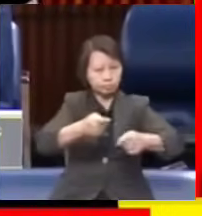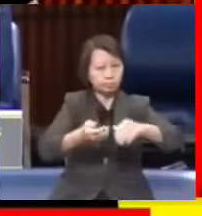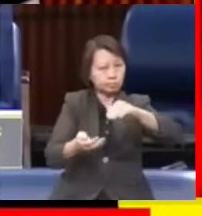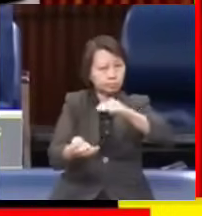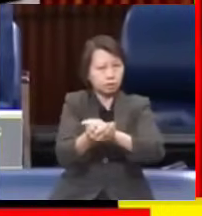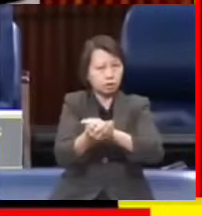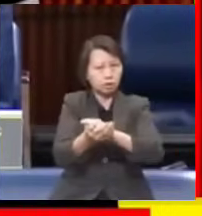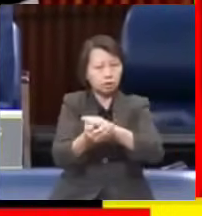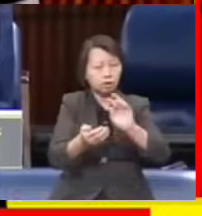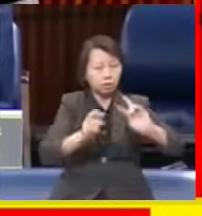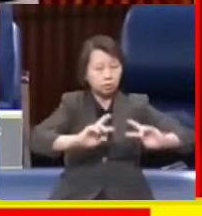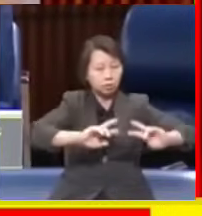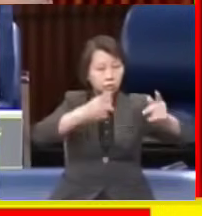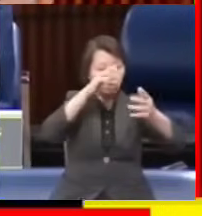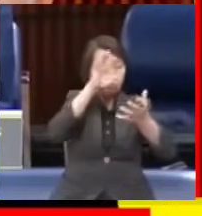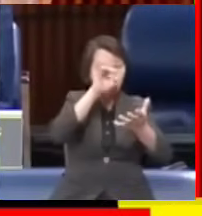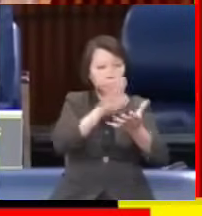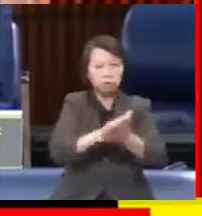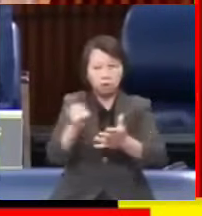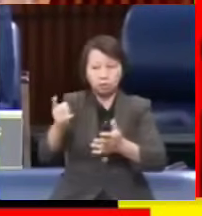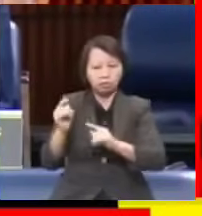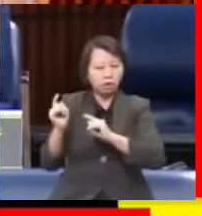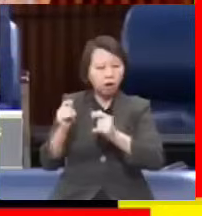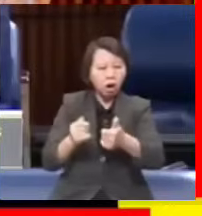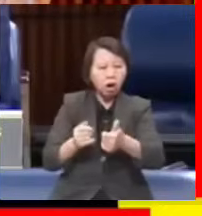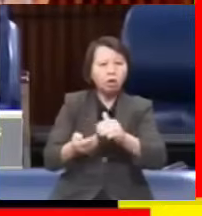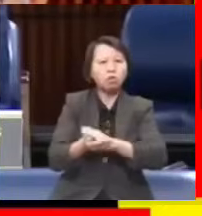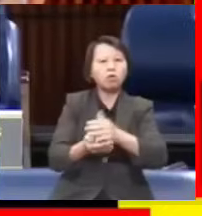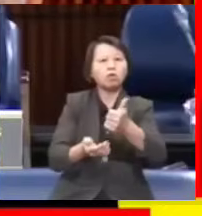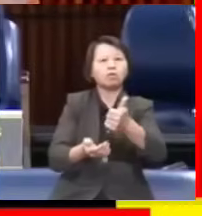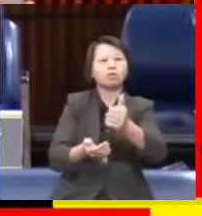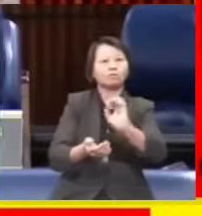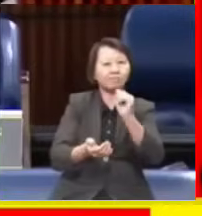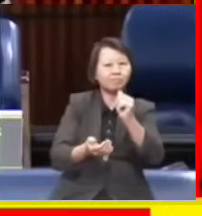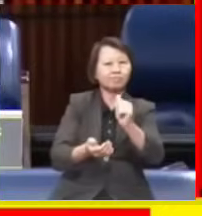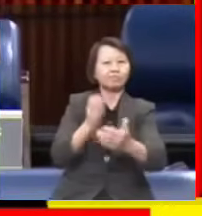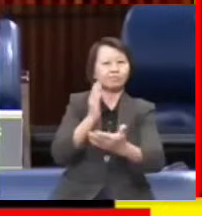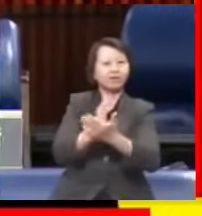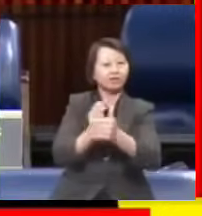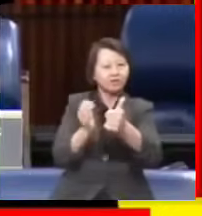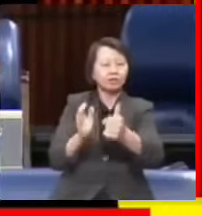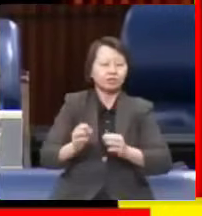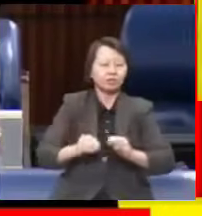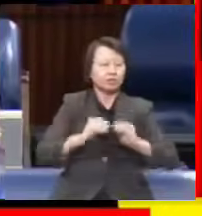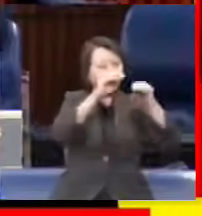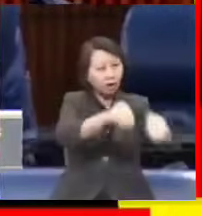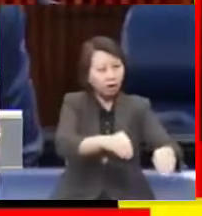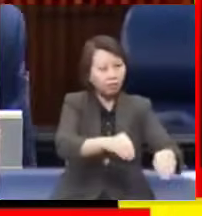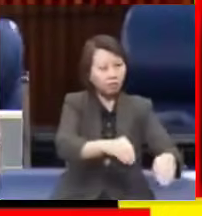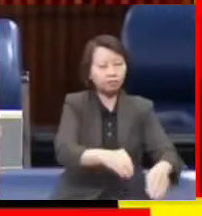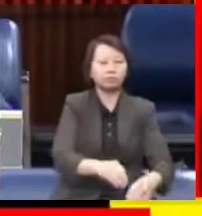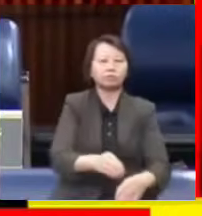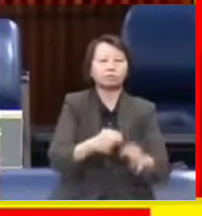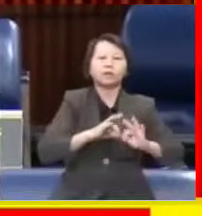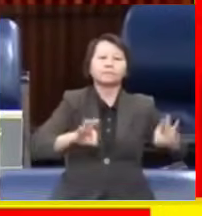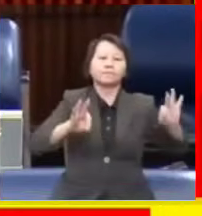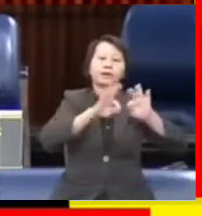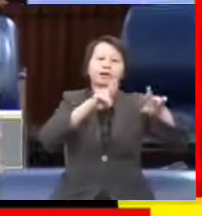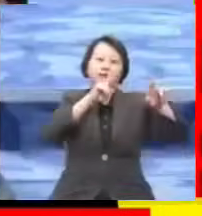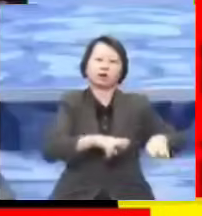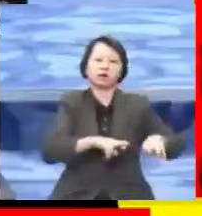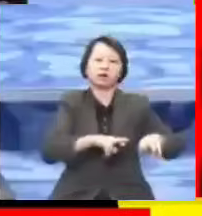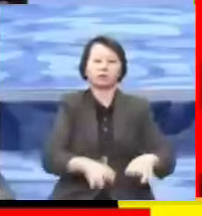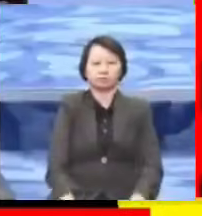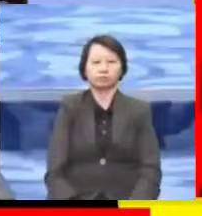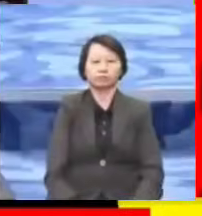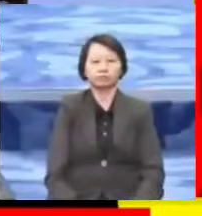telah meningkatkan keyakinan mereka untuk melabur di Malaysia untuk kepentingan rakyat? Baik, terima kasih.